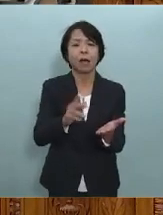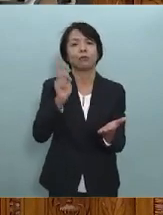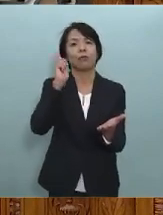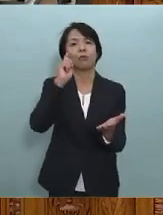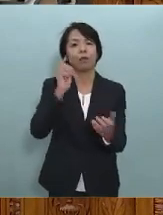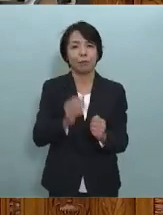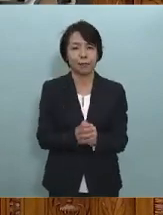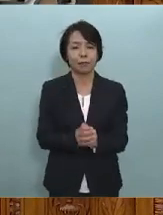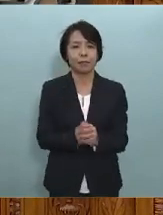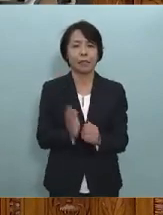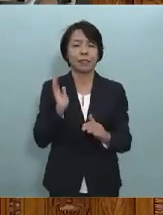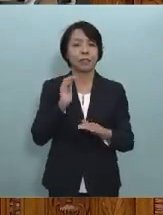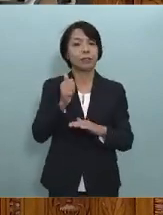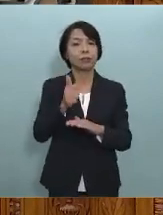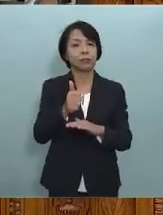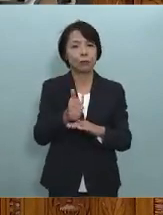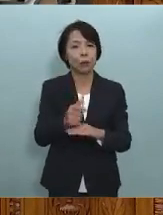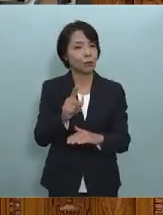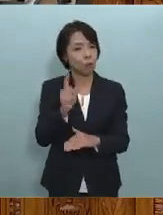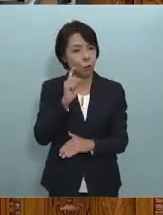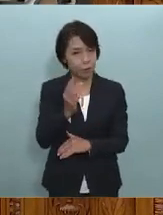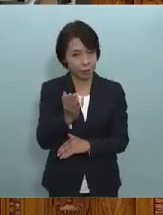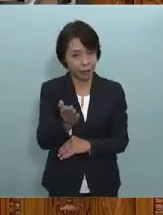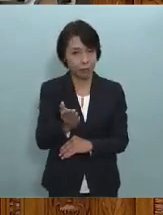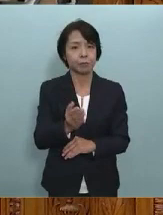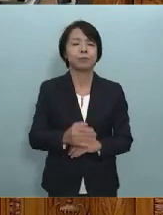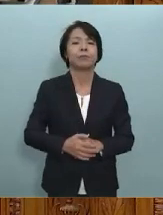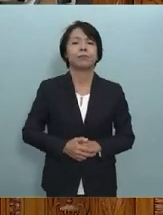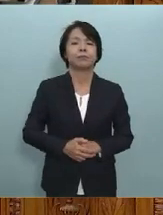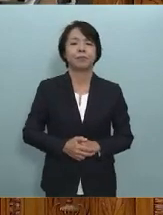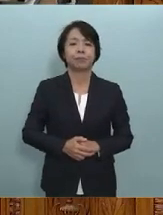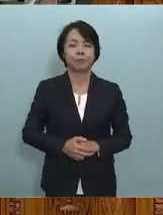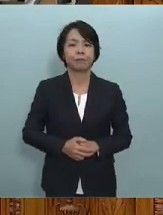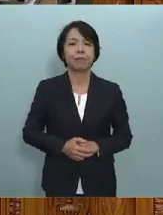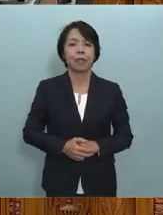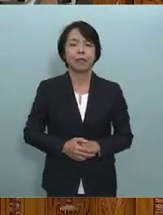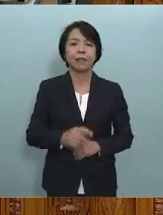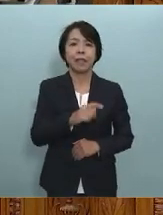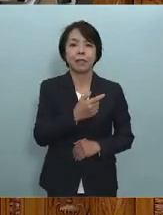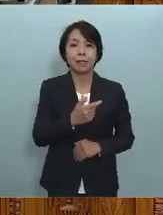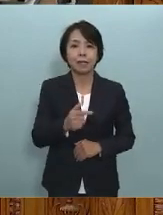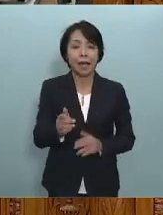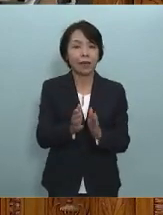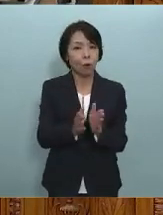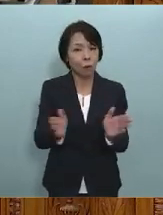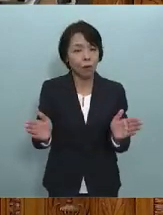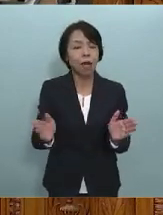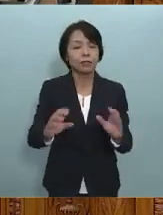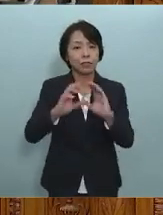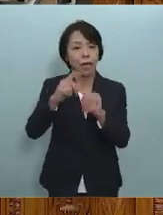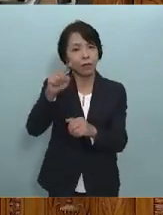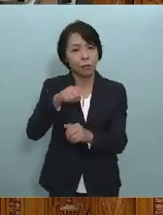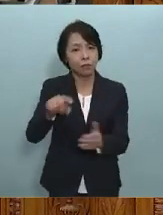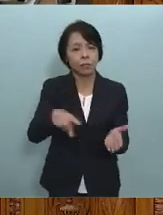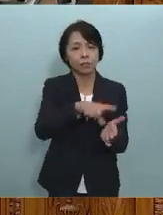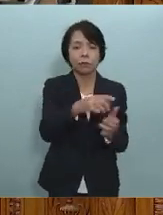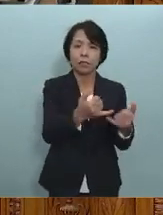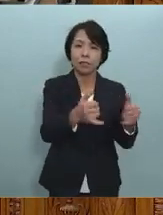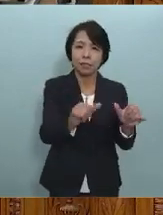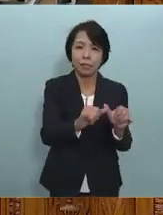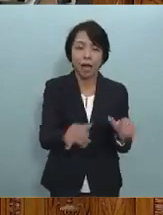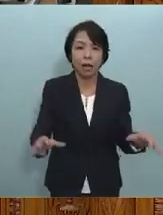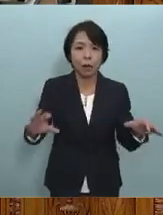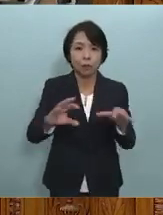岸田総理はどのようにお考えですかさらに多様化する外国人と地域社会を結びつけるため